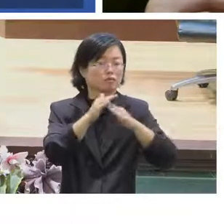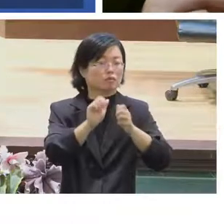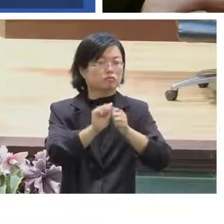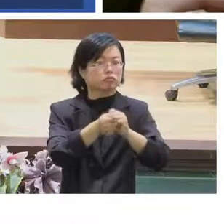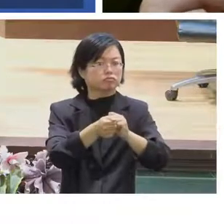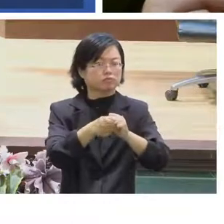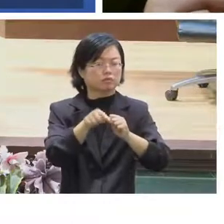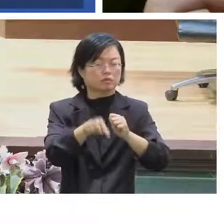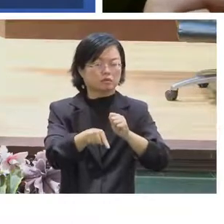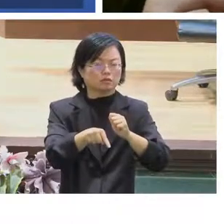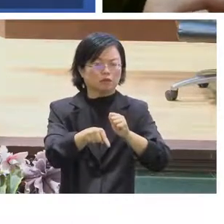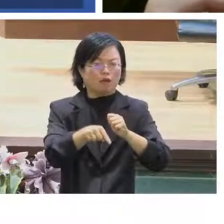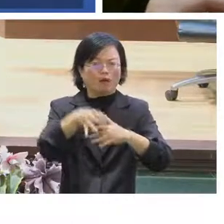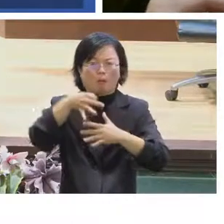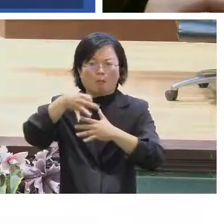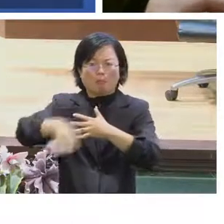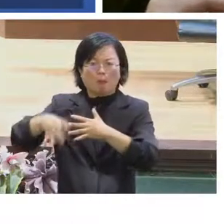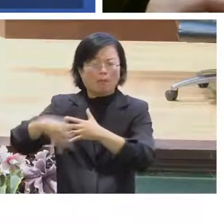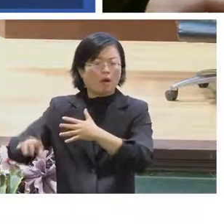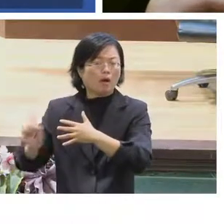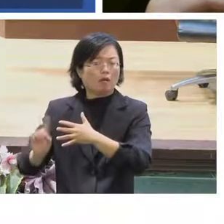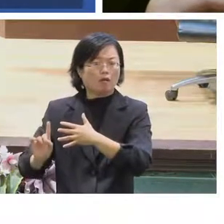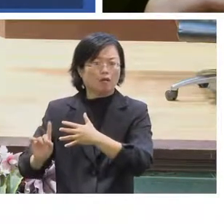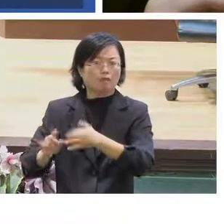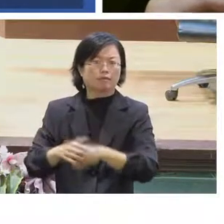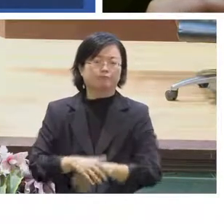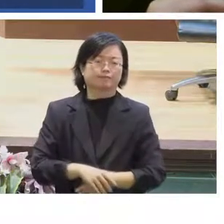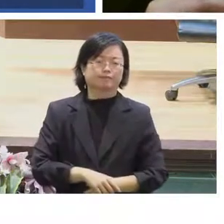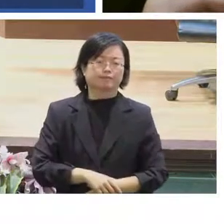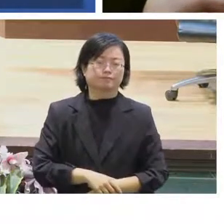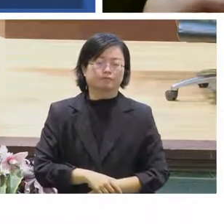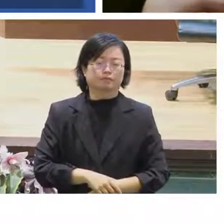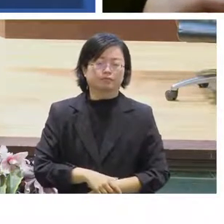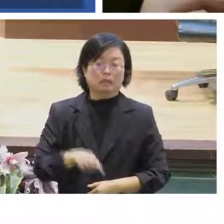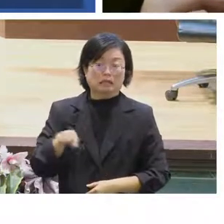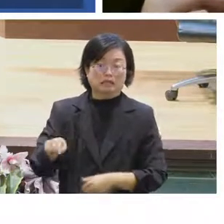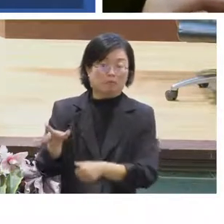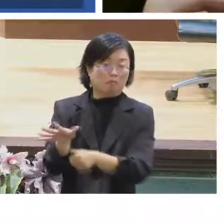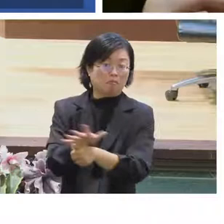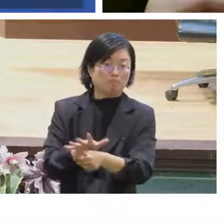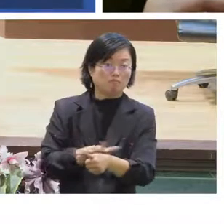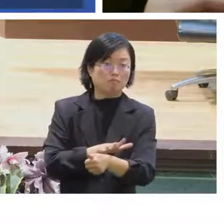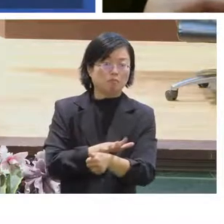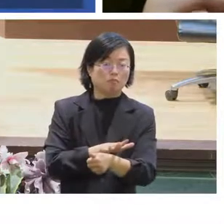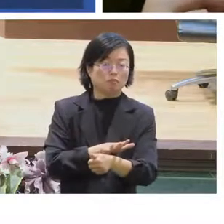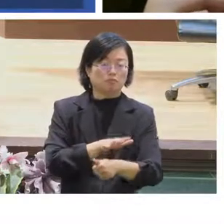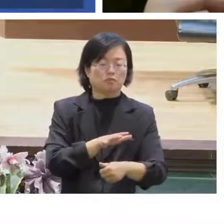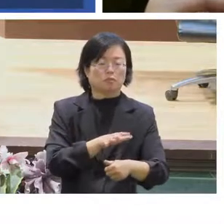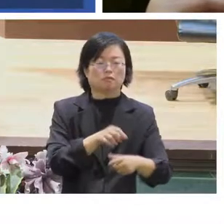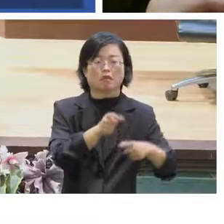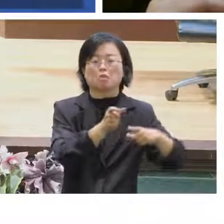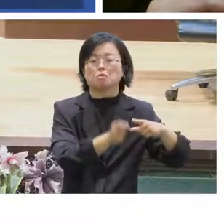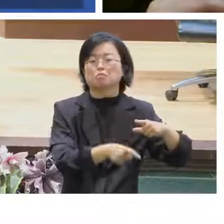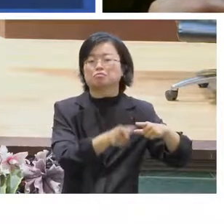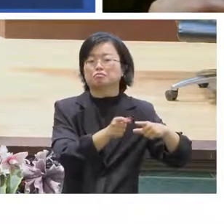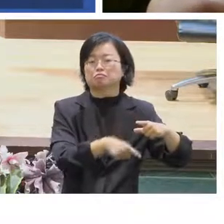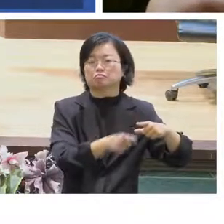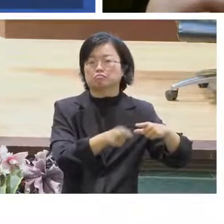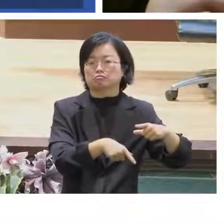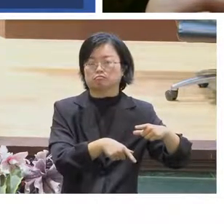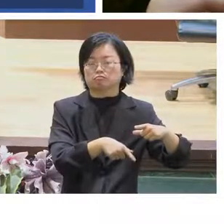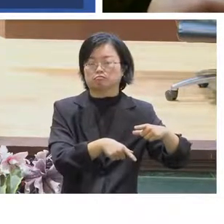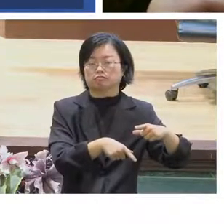务的漏洞的一些问题。然后可能是有牵扯到一些公司是怎么样透过那些